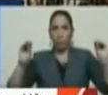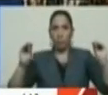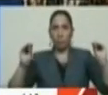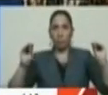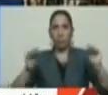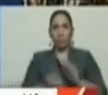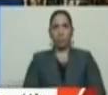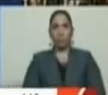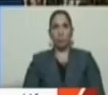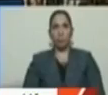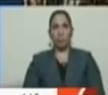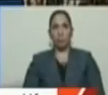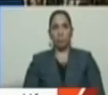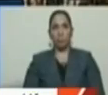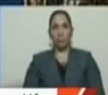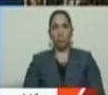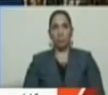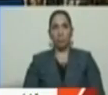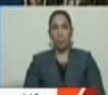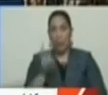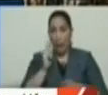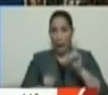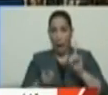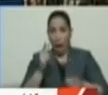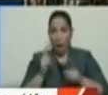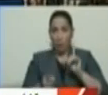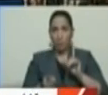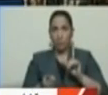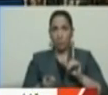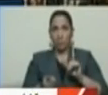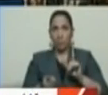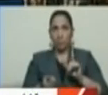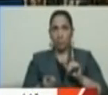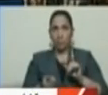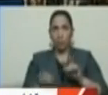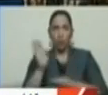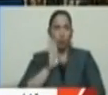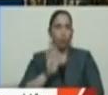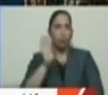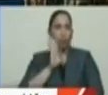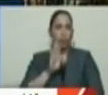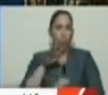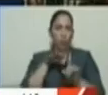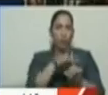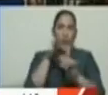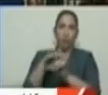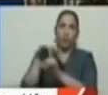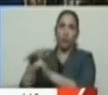يعني ستلحق به؟ لا، هو في الحقيقة هتبقى مسألة انتقالية،